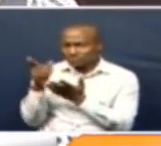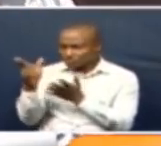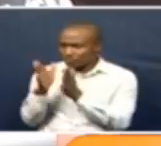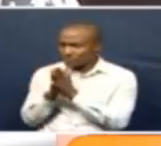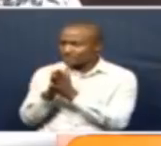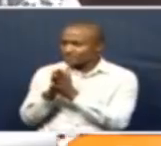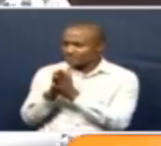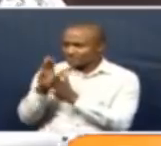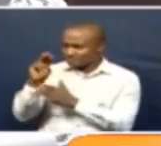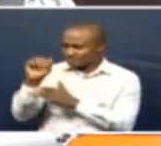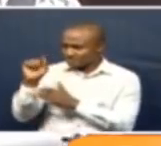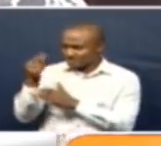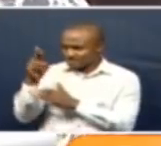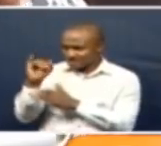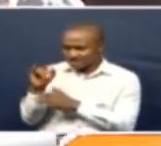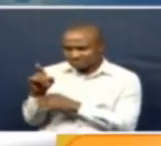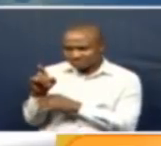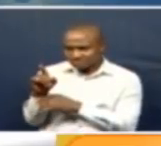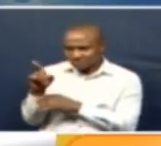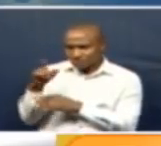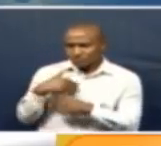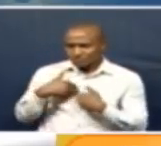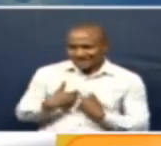Matheri? Kuna wakati ulichoka